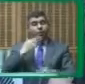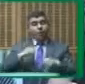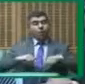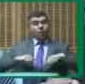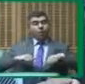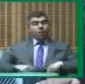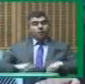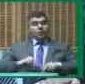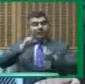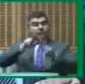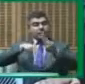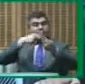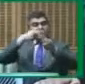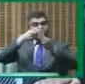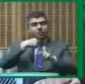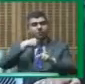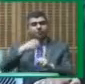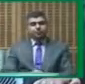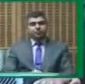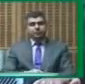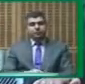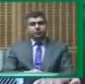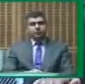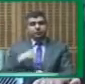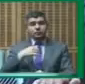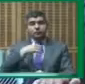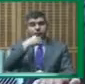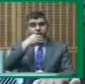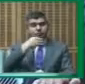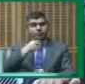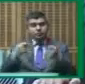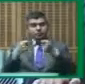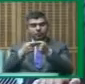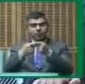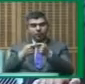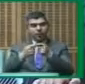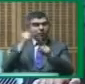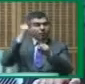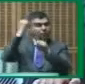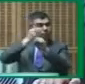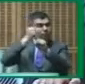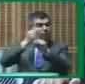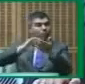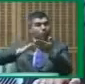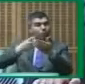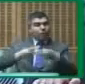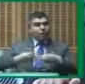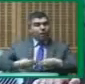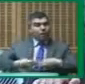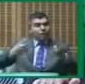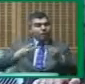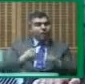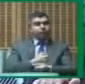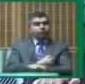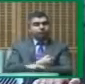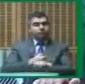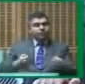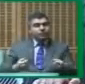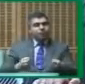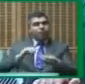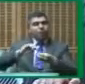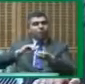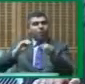وزير على جوابكم، ونريد ان نسجل اهميه العمل الذي تقومون به لحل مشاكل البطاله لدى